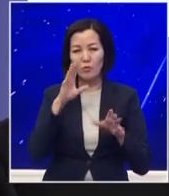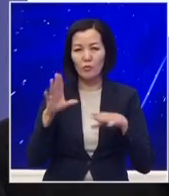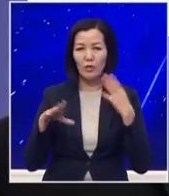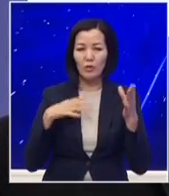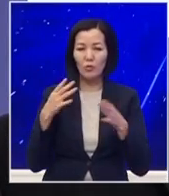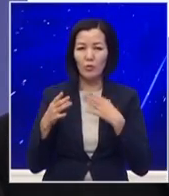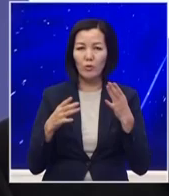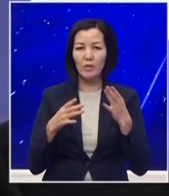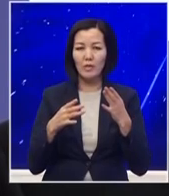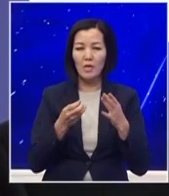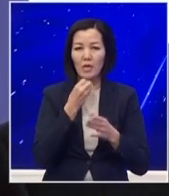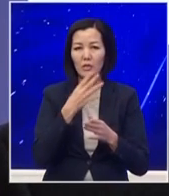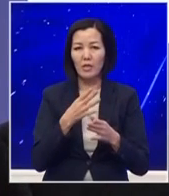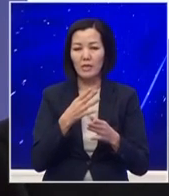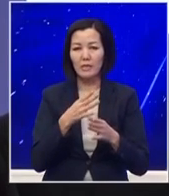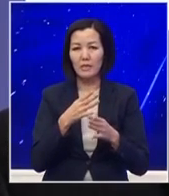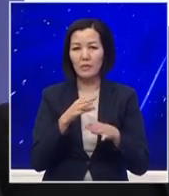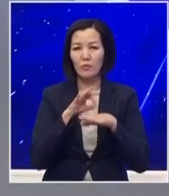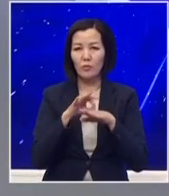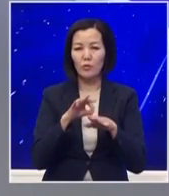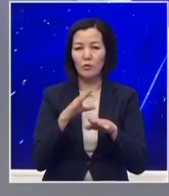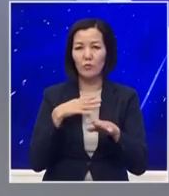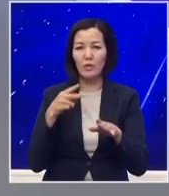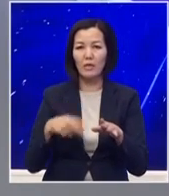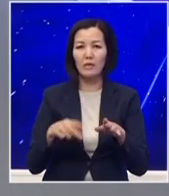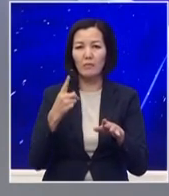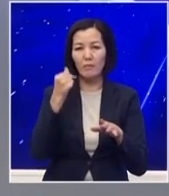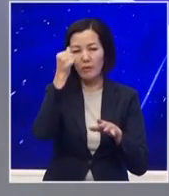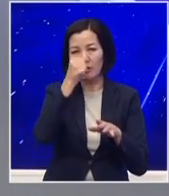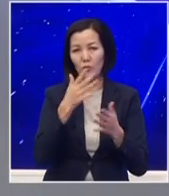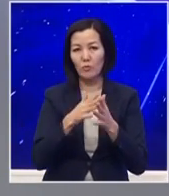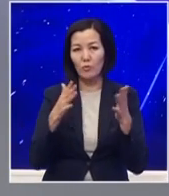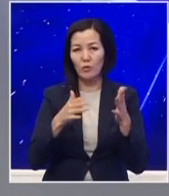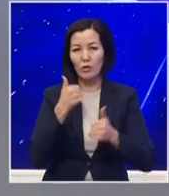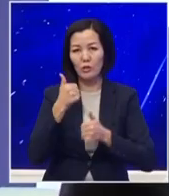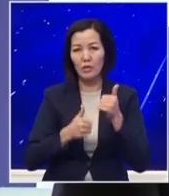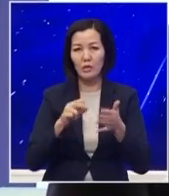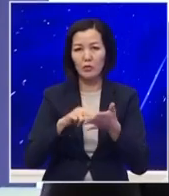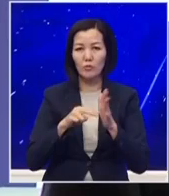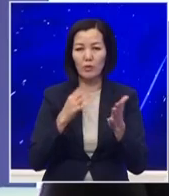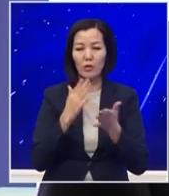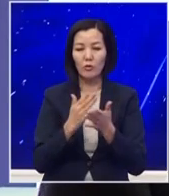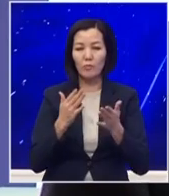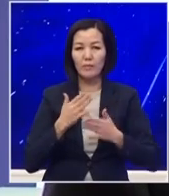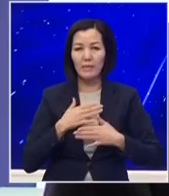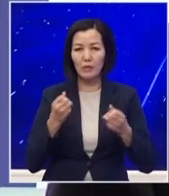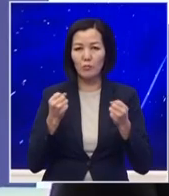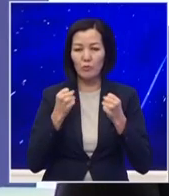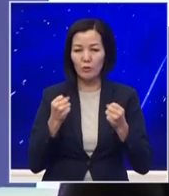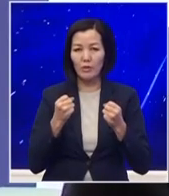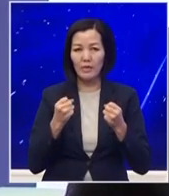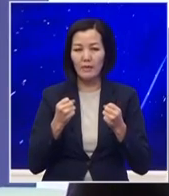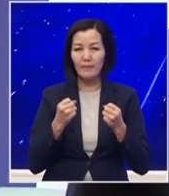жиындықтарын жақсы деңгейде өткізді деп ойлаймын. 2021 жылда үлкен жарыстар жоспарда тұр. Біздің